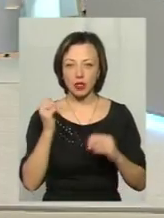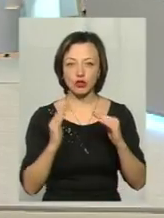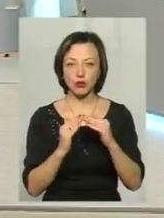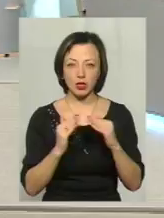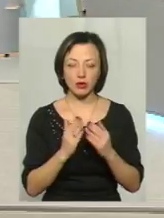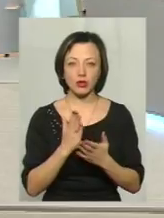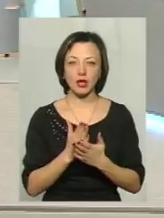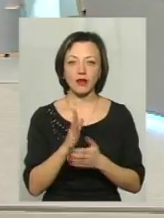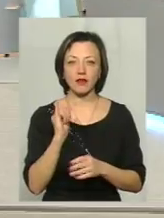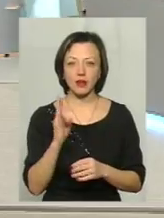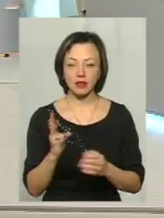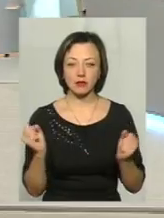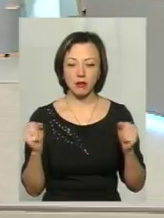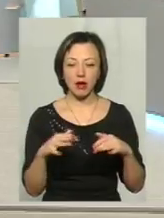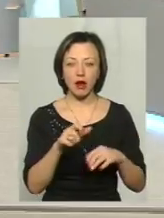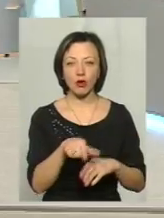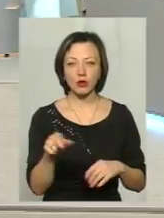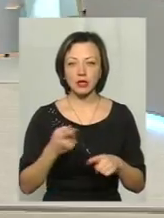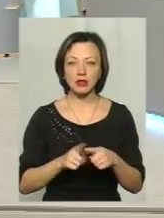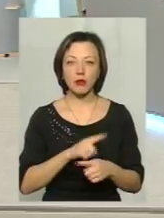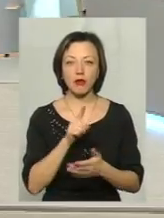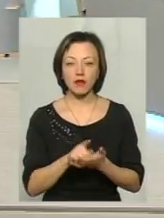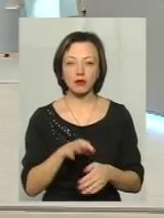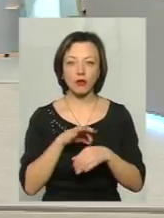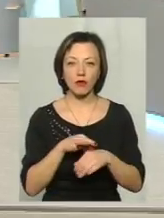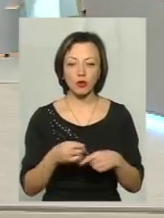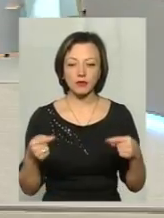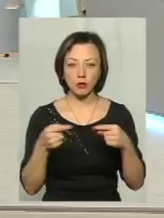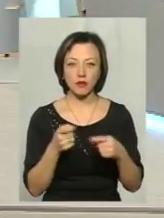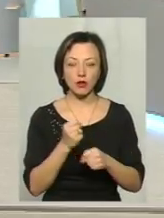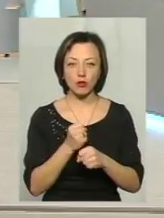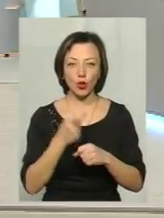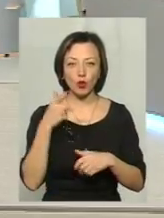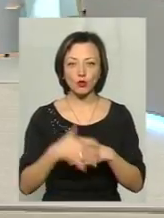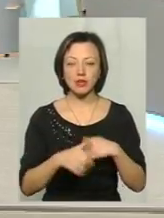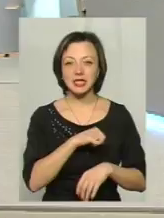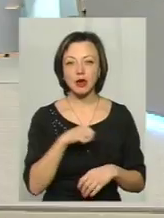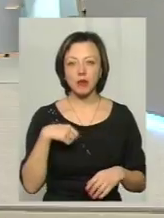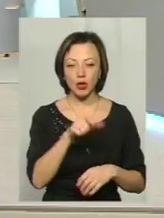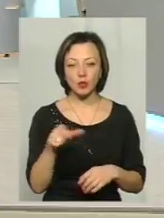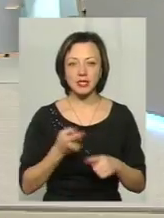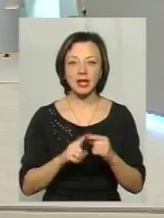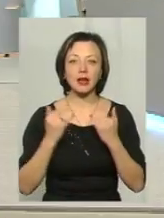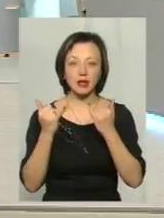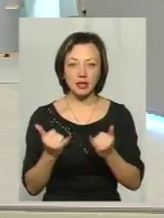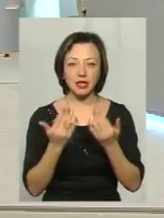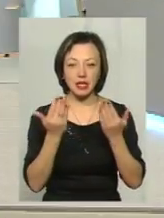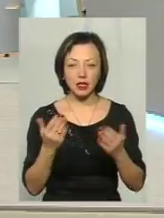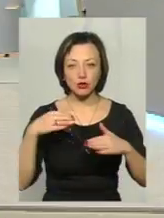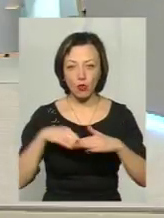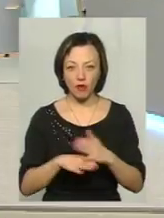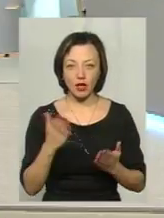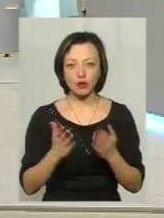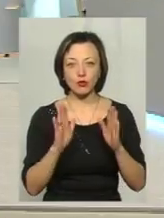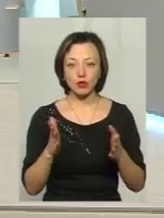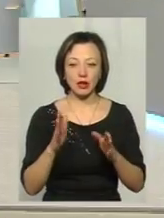будинку, він збирає людей. Це повинна проводитись відповідна робота. Розуміння самих людей, що це для них, це їхнє сховище. Якщо